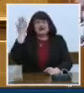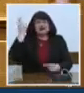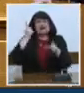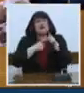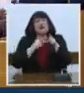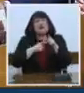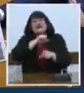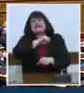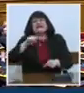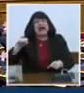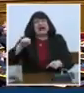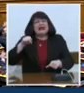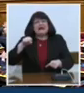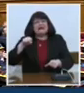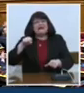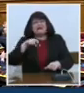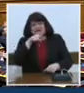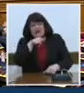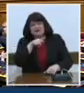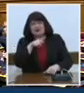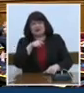πράγματα. Ορίστε.